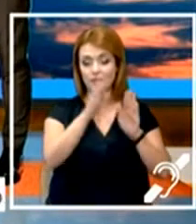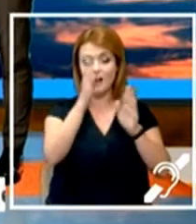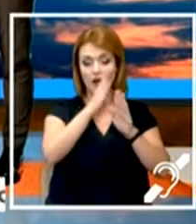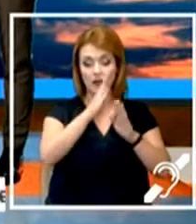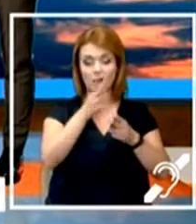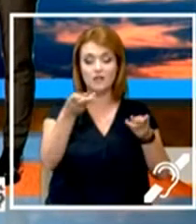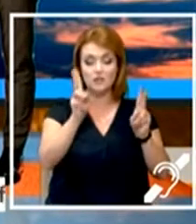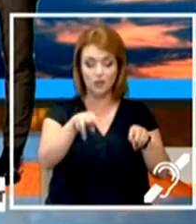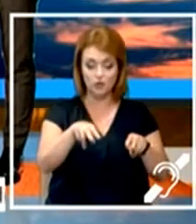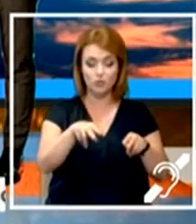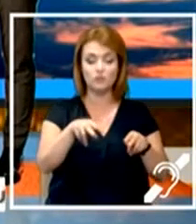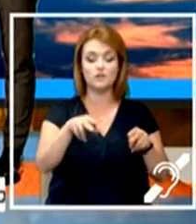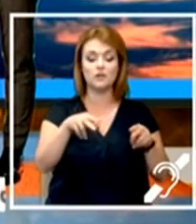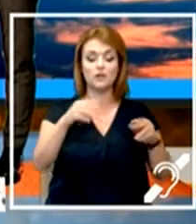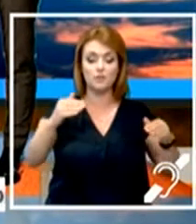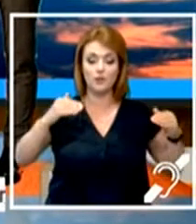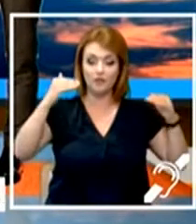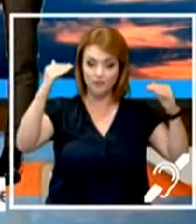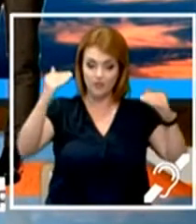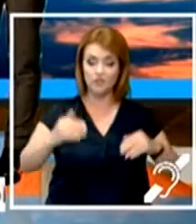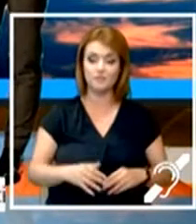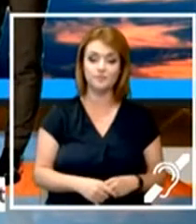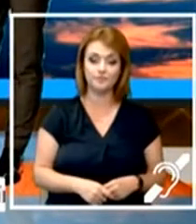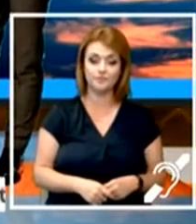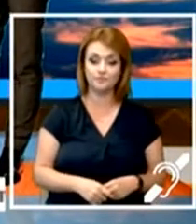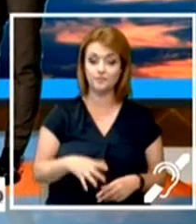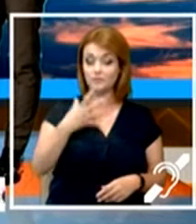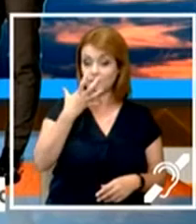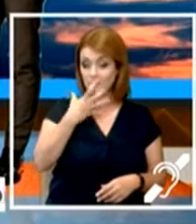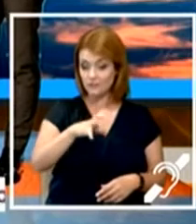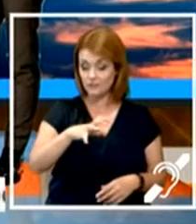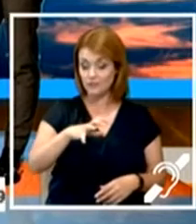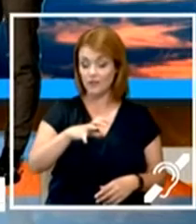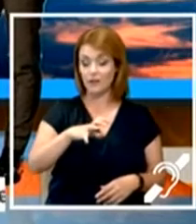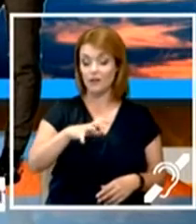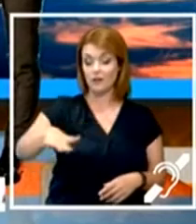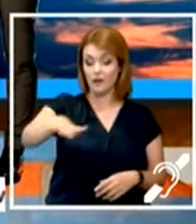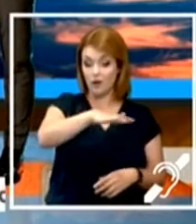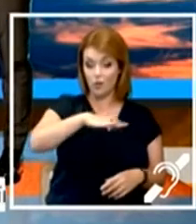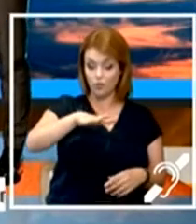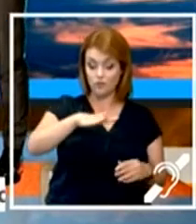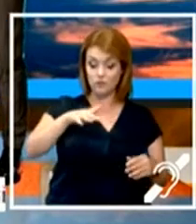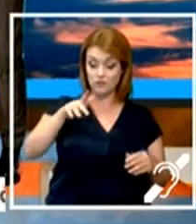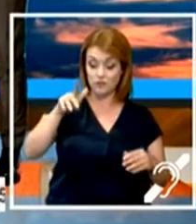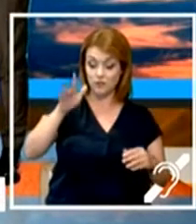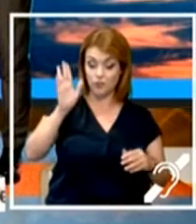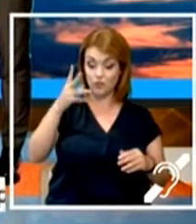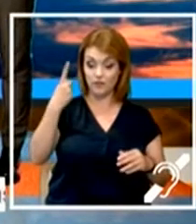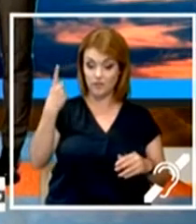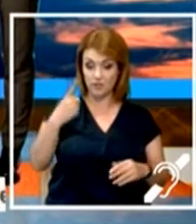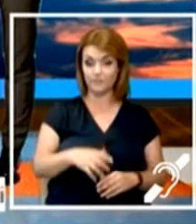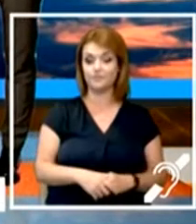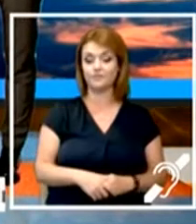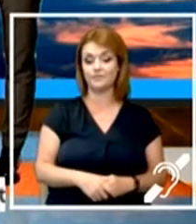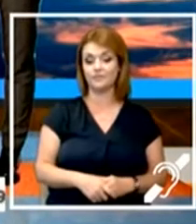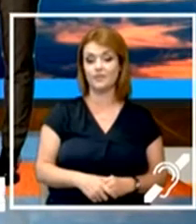ridicate și după apusul soarelui, în special în sudul țării, unde vedem că se vor înregistra 21 de grade. Mâine o să mai vedem pe cer